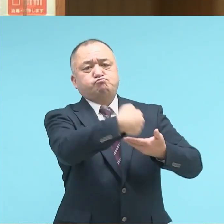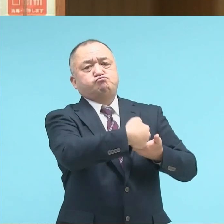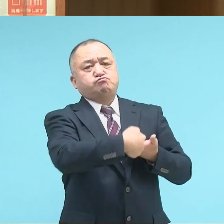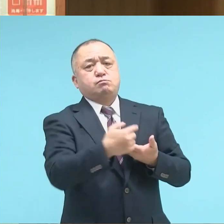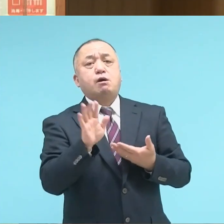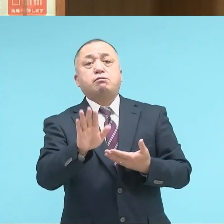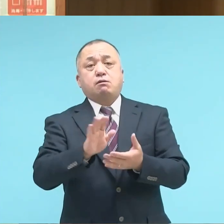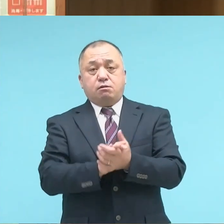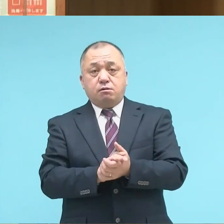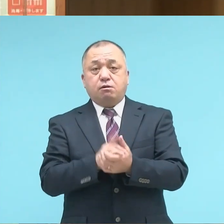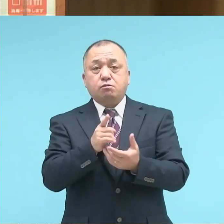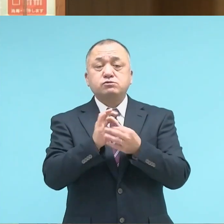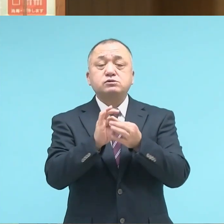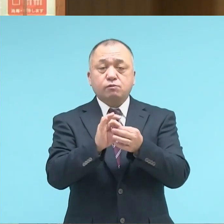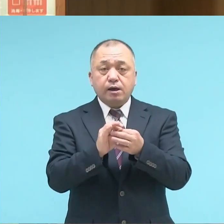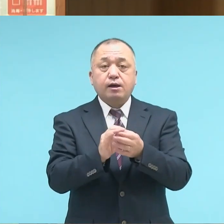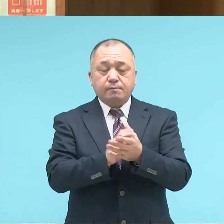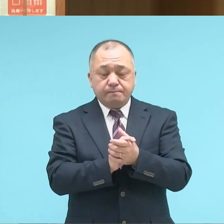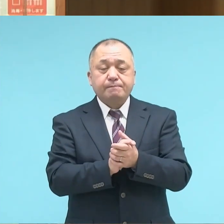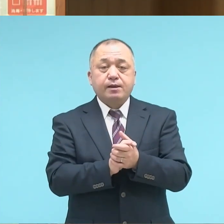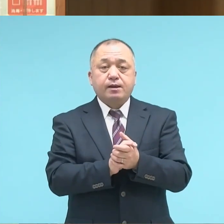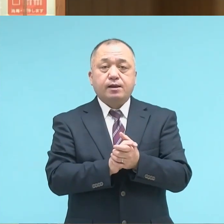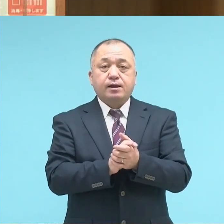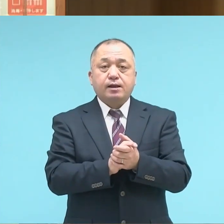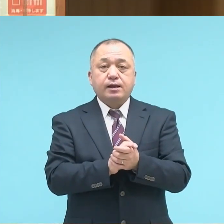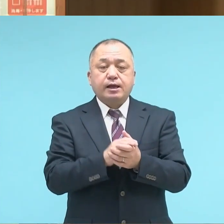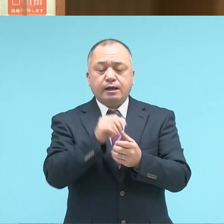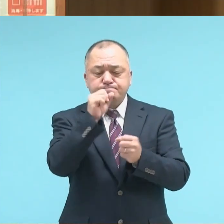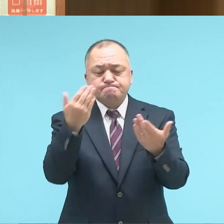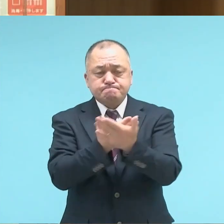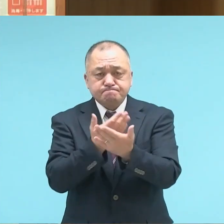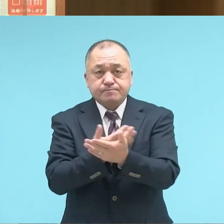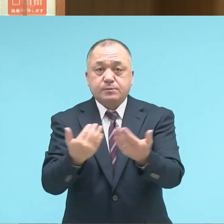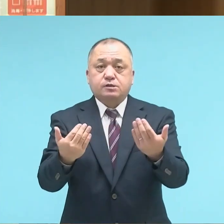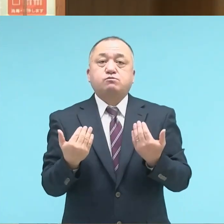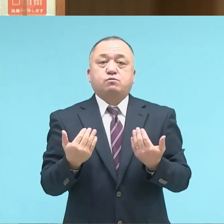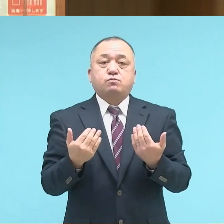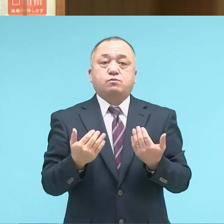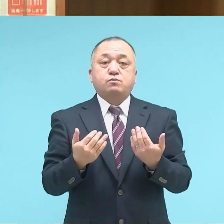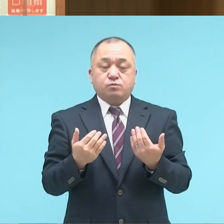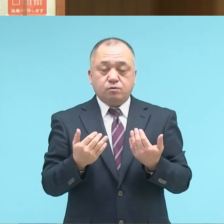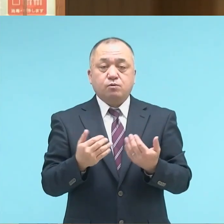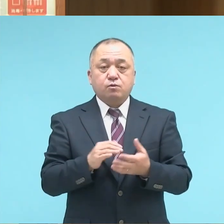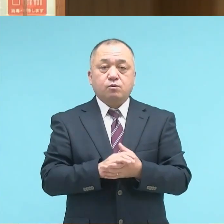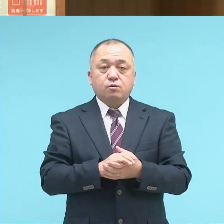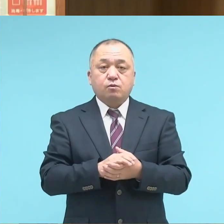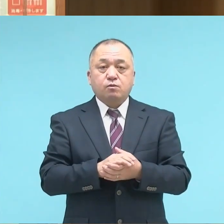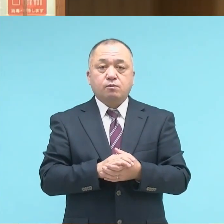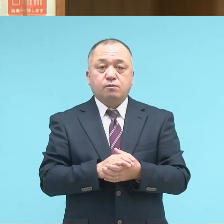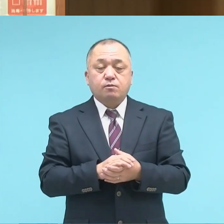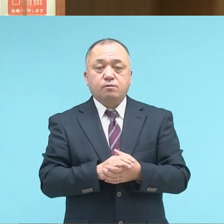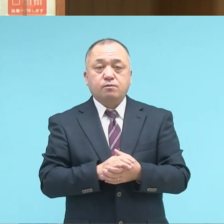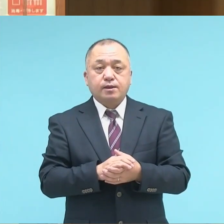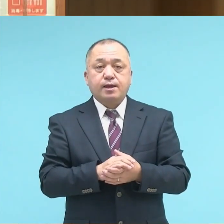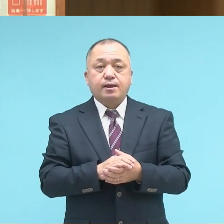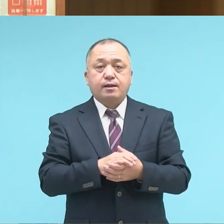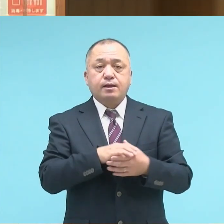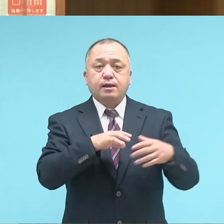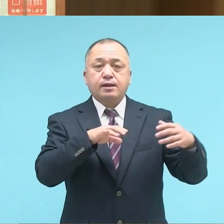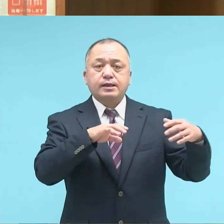についてはまさにしっかり改善をしていかなければならないことだということで議論があ